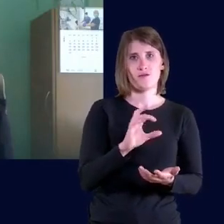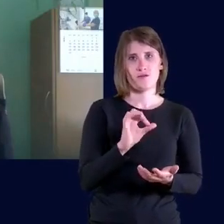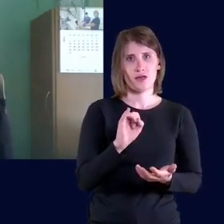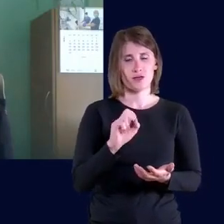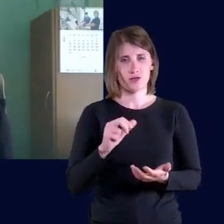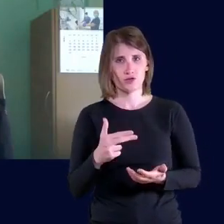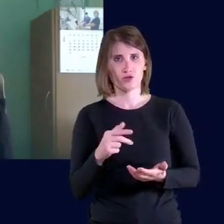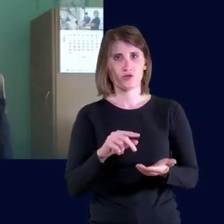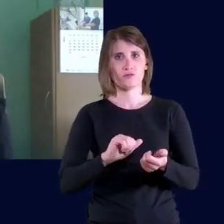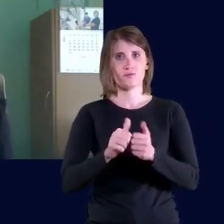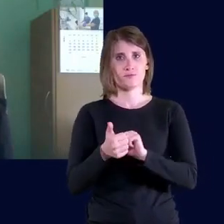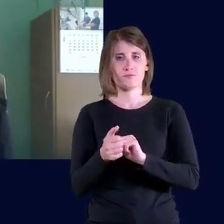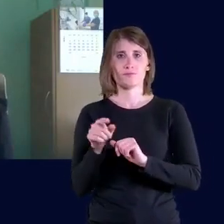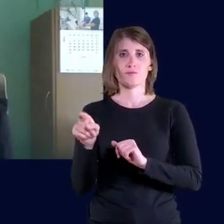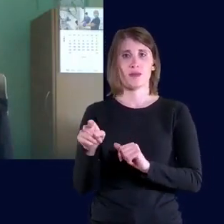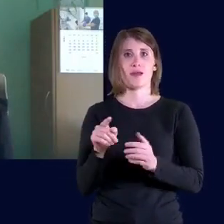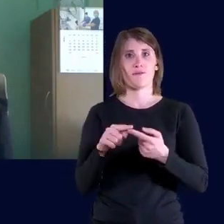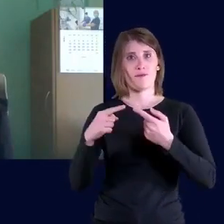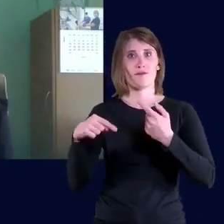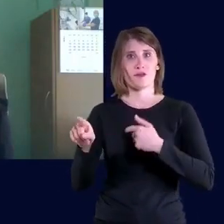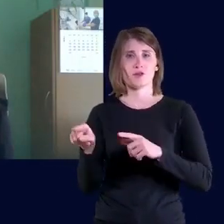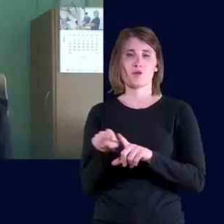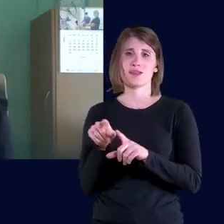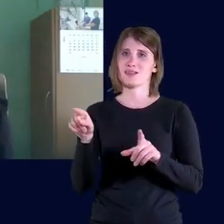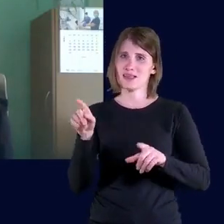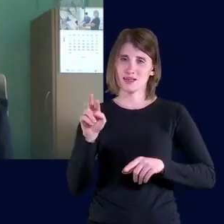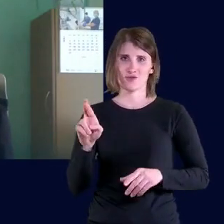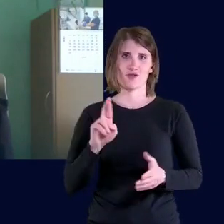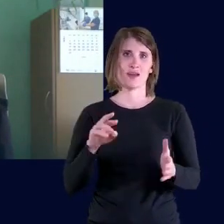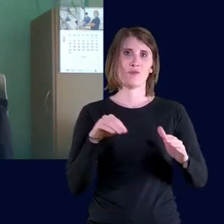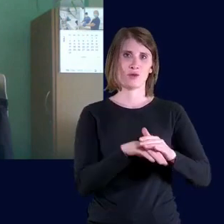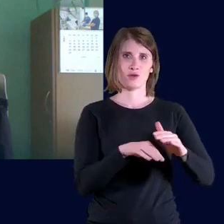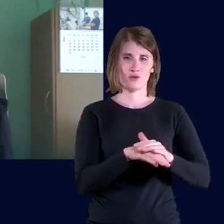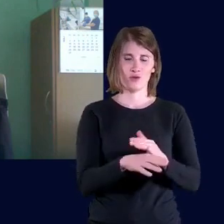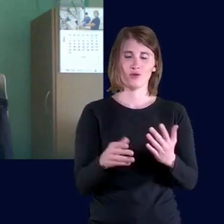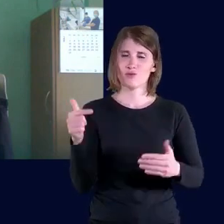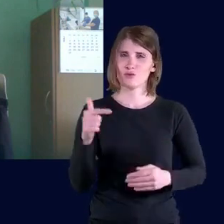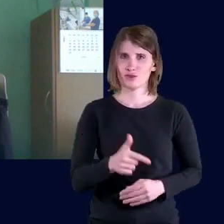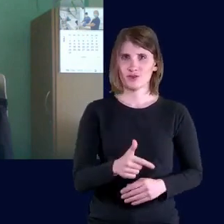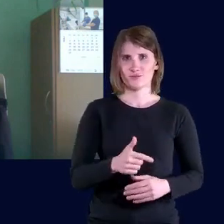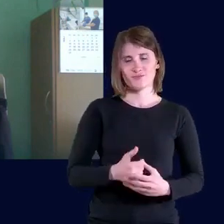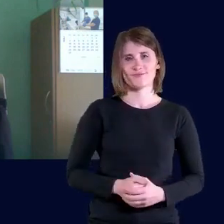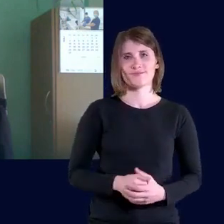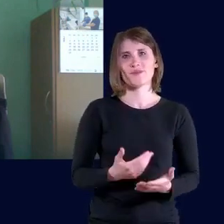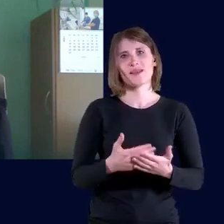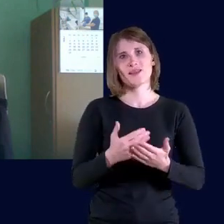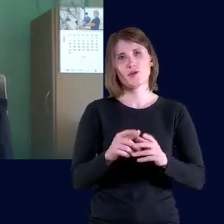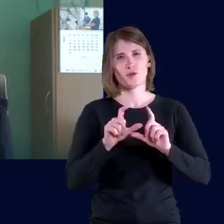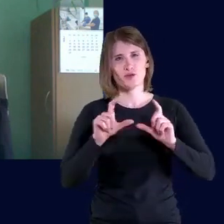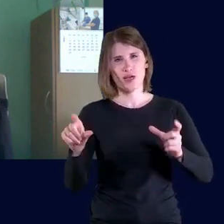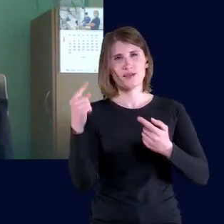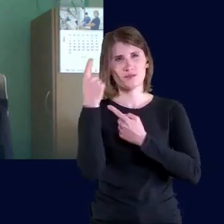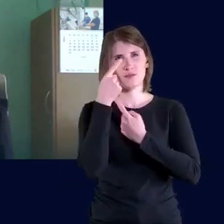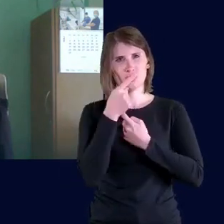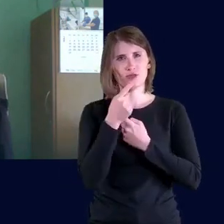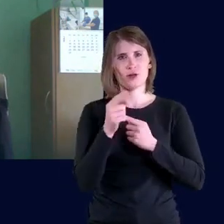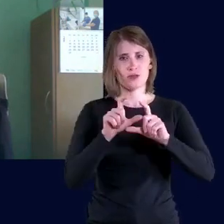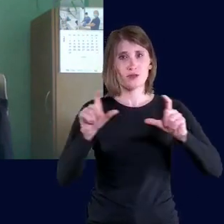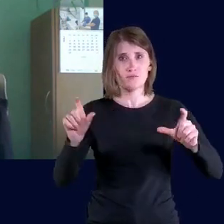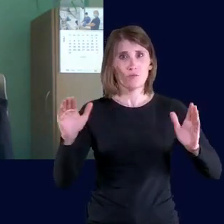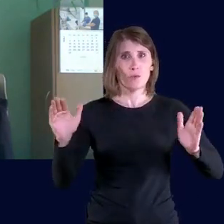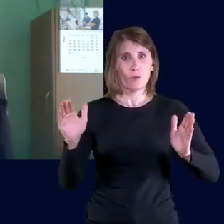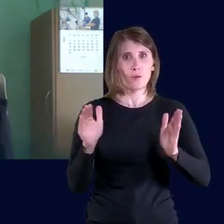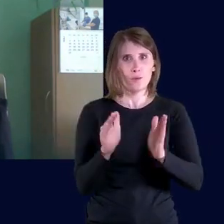autorskiej bez żadnego embarga umieścić w repozytorium Więc siłą rzeczy ten czas nam się skróci to uważam bardzo